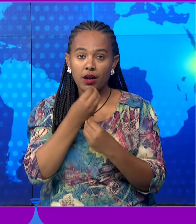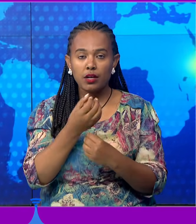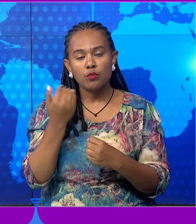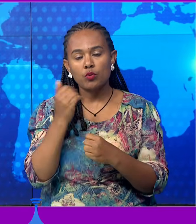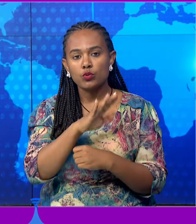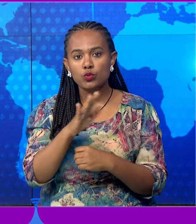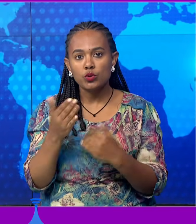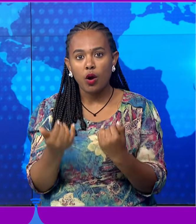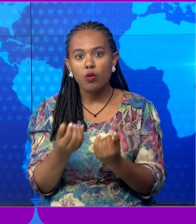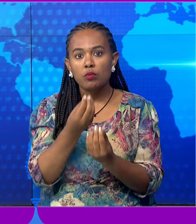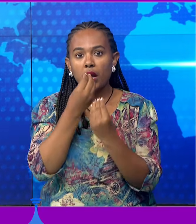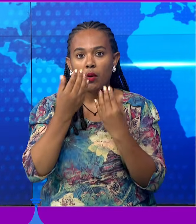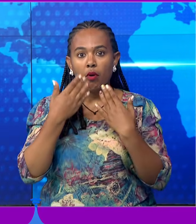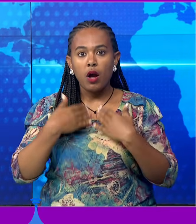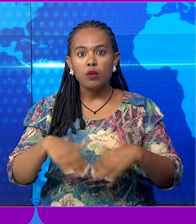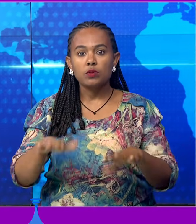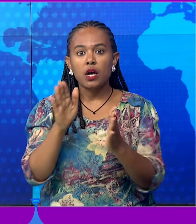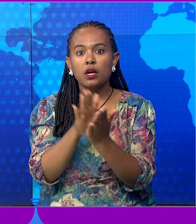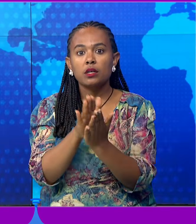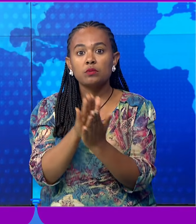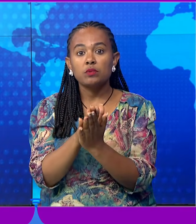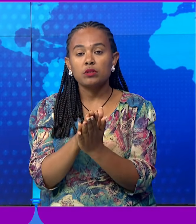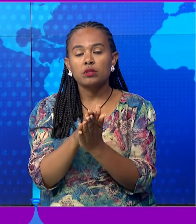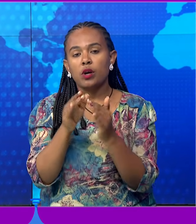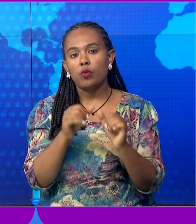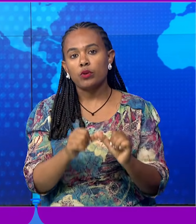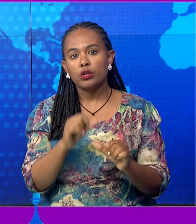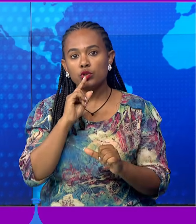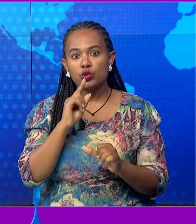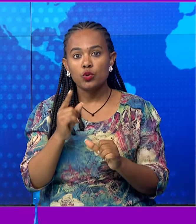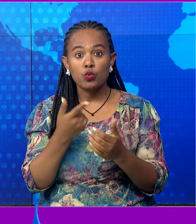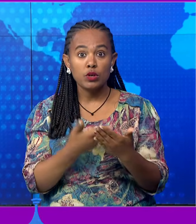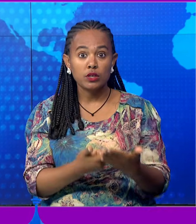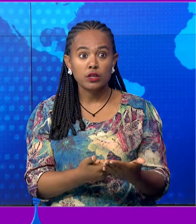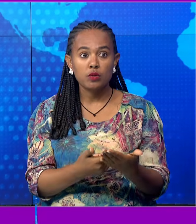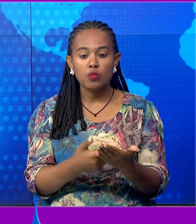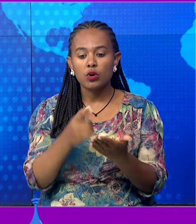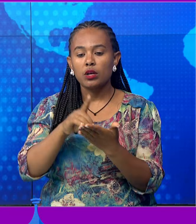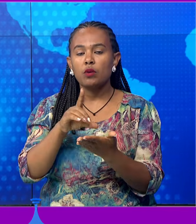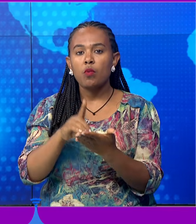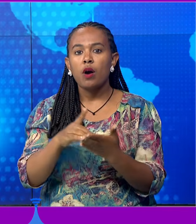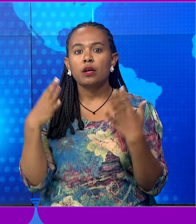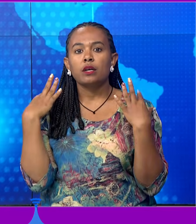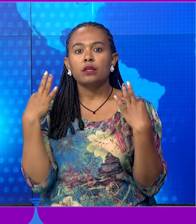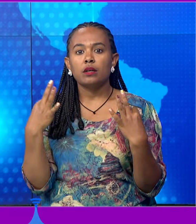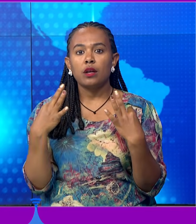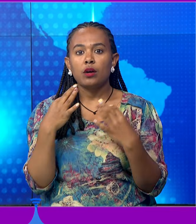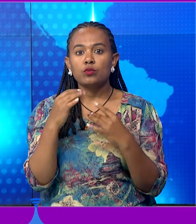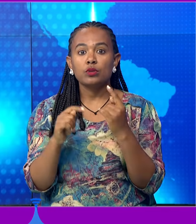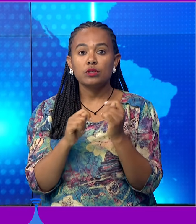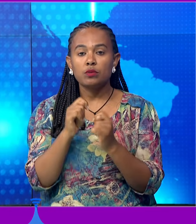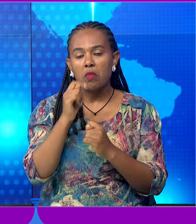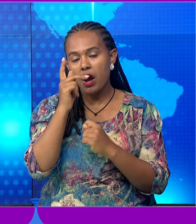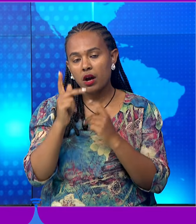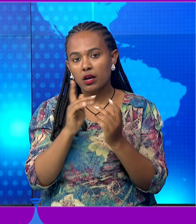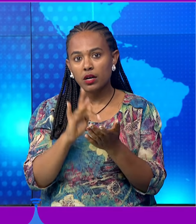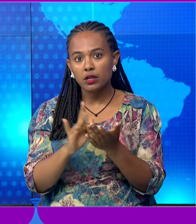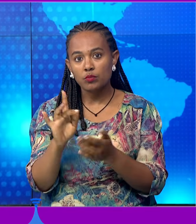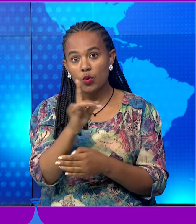አሁን መግባና አልብሳ ከትምህርት ገበታቸው እያዋለች ነው። ወዲህ ደግሞ መዲናዋ የጤና ቱሪዝም ማዕከል የመሆን ጉዞዋ ይሳካ